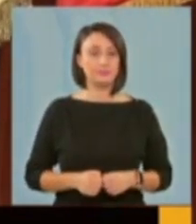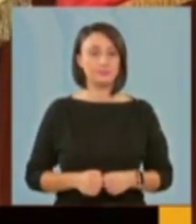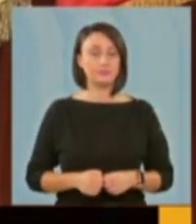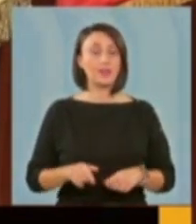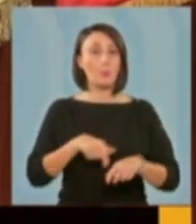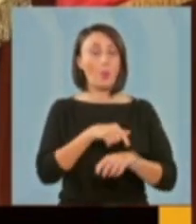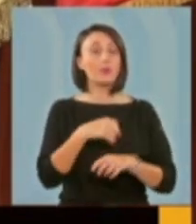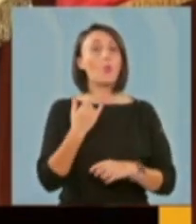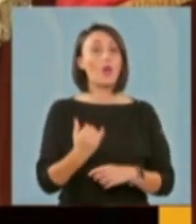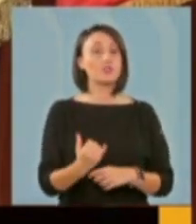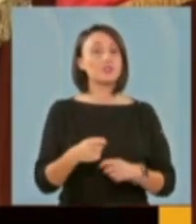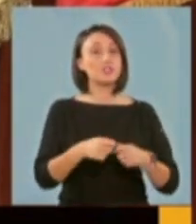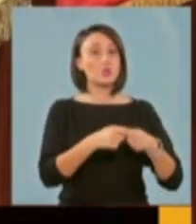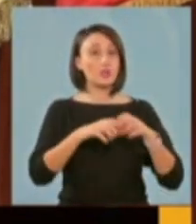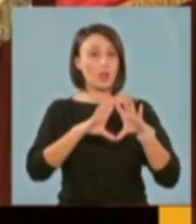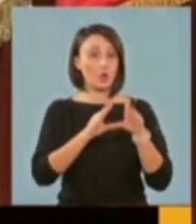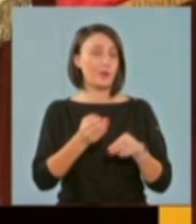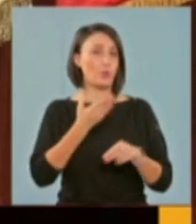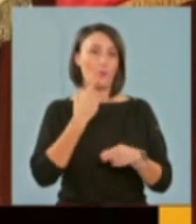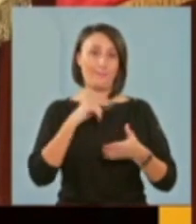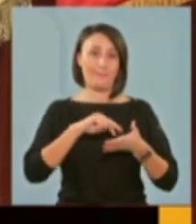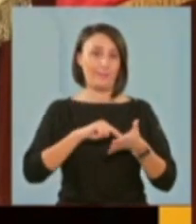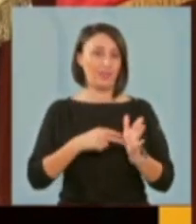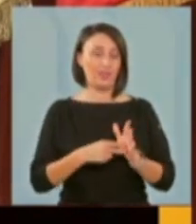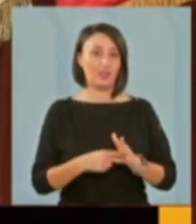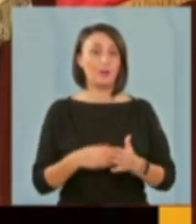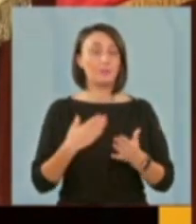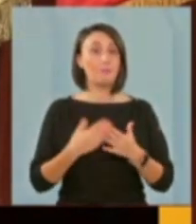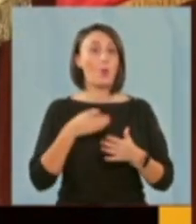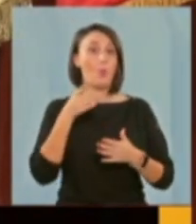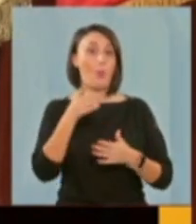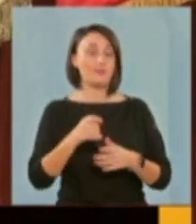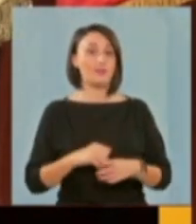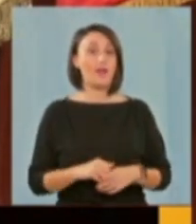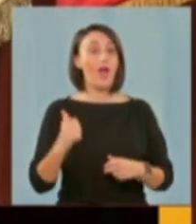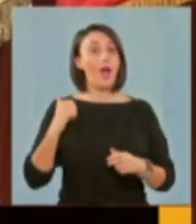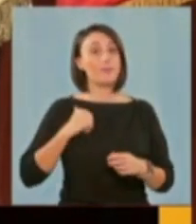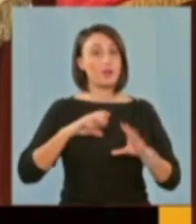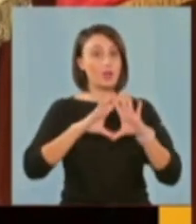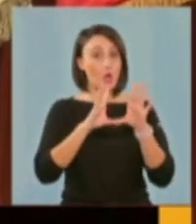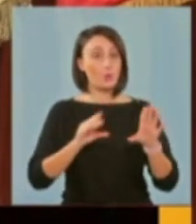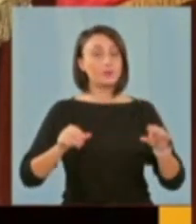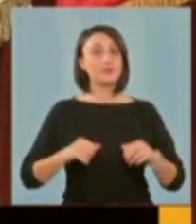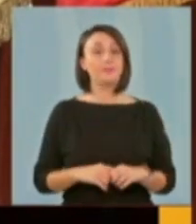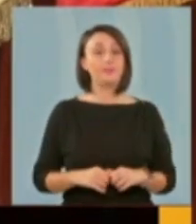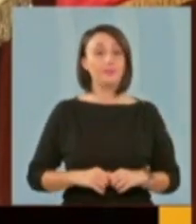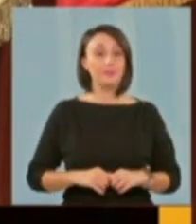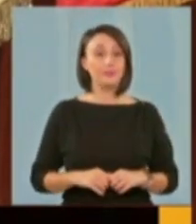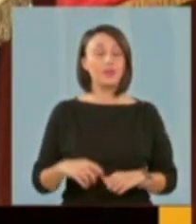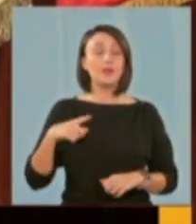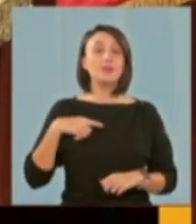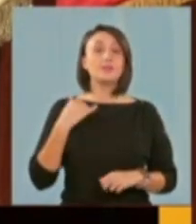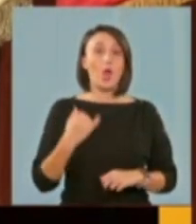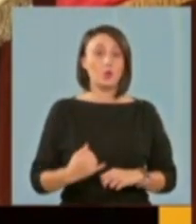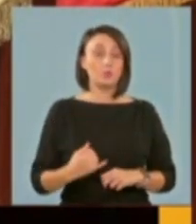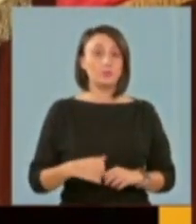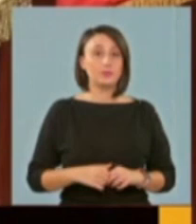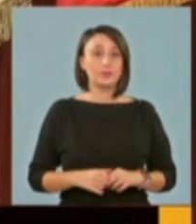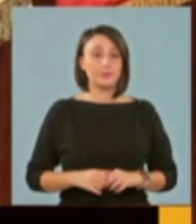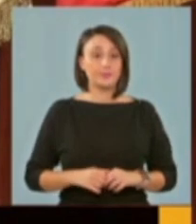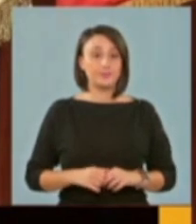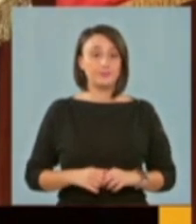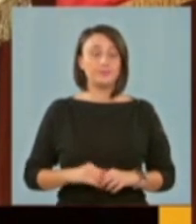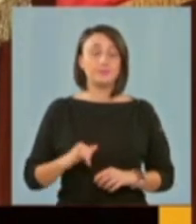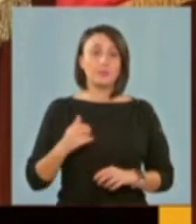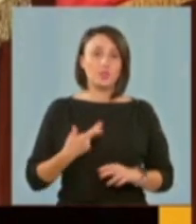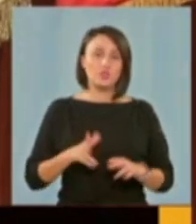În momentul ăsta, societatea românească nu este pregătită pentru asta. Armata Română este în acest moment